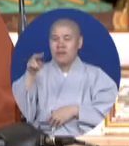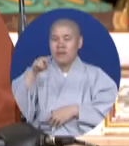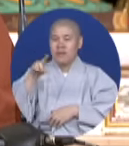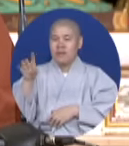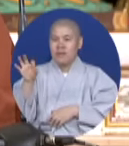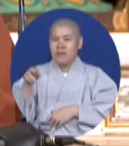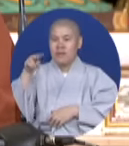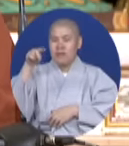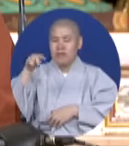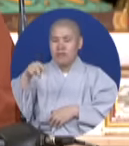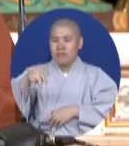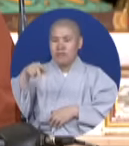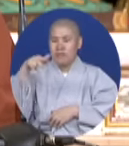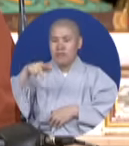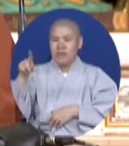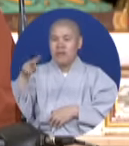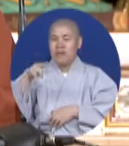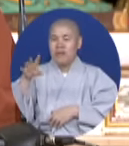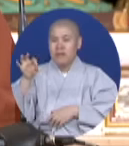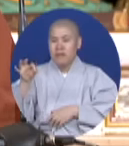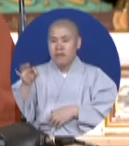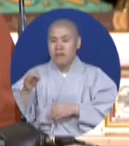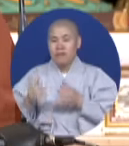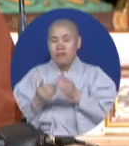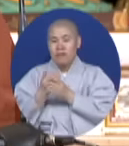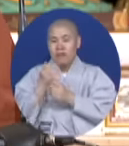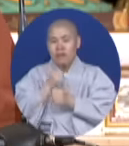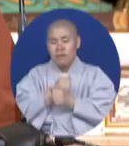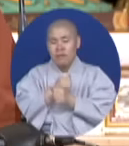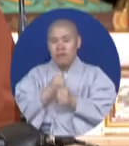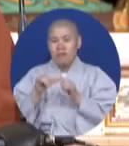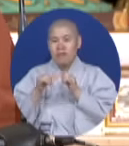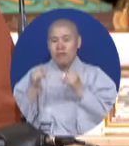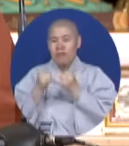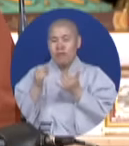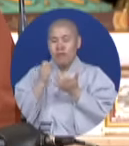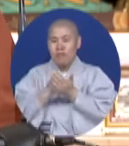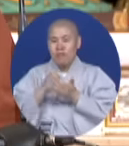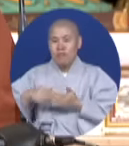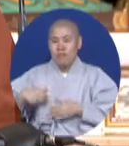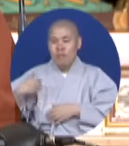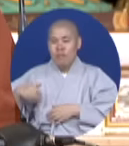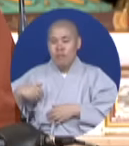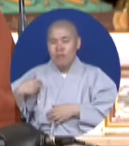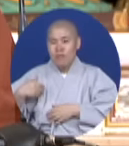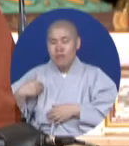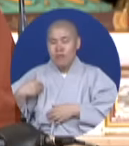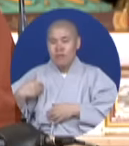수자상을 일으킨다. 인연법 모르는 걸로 가만히 있지 않습니다.